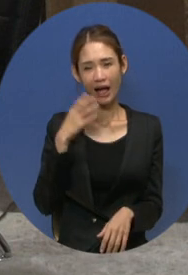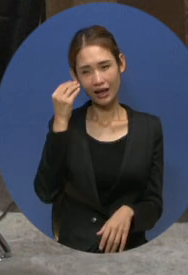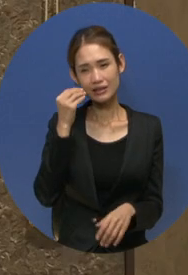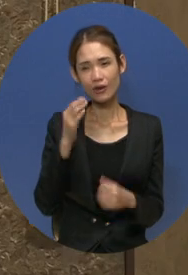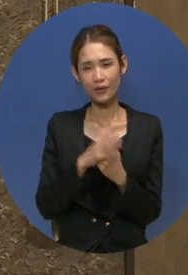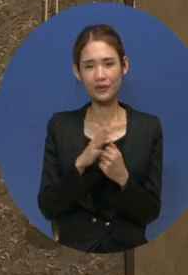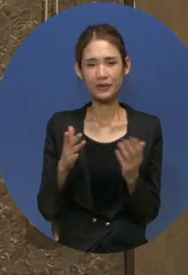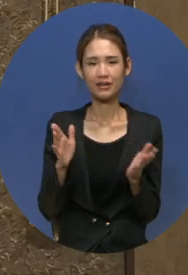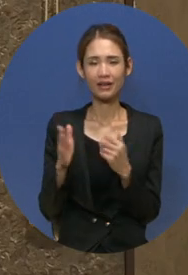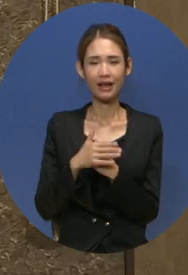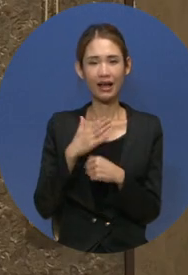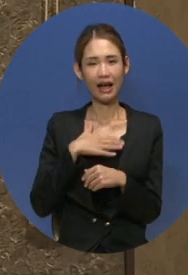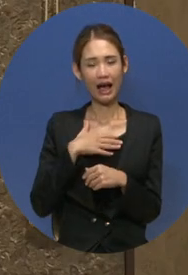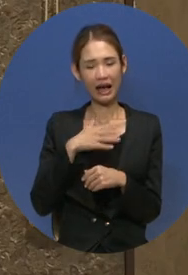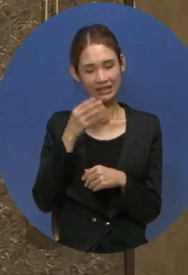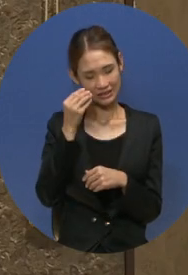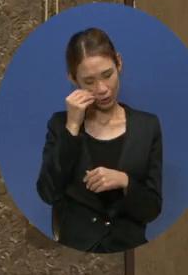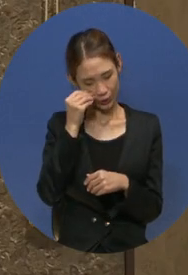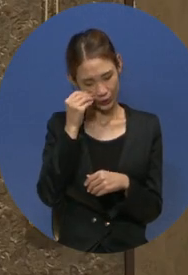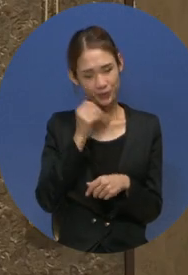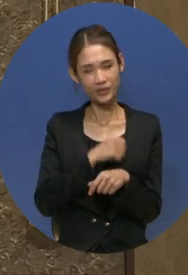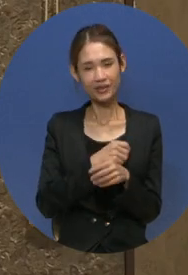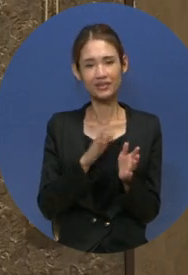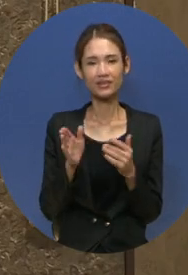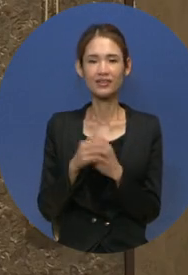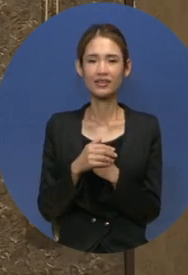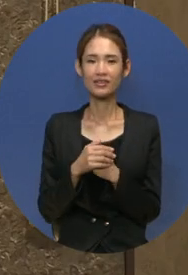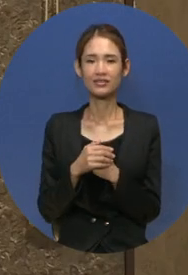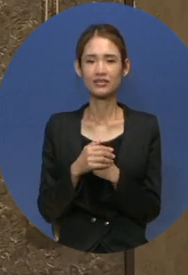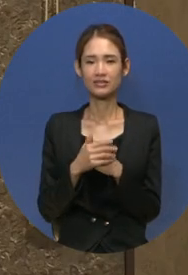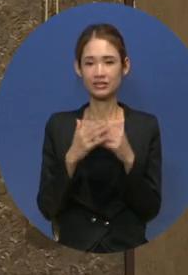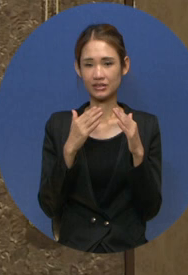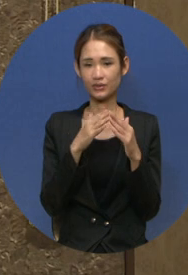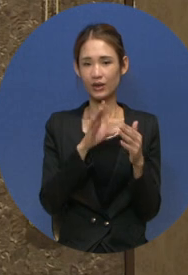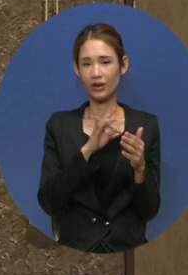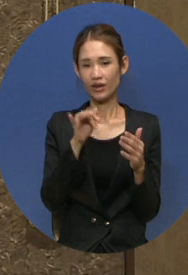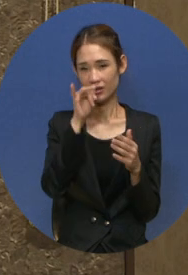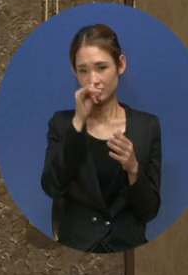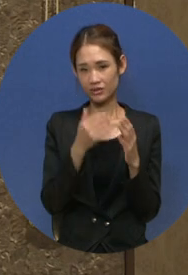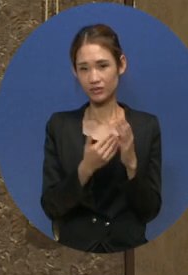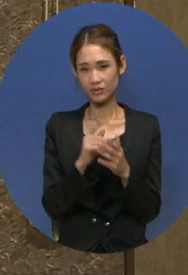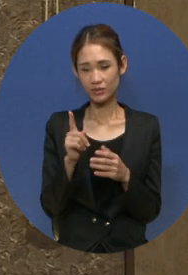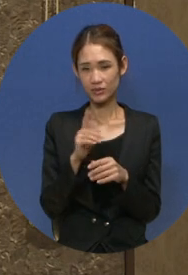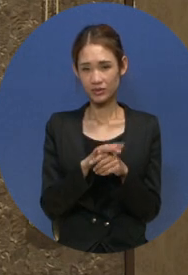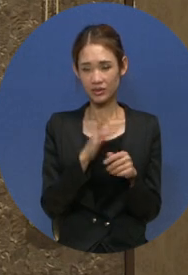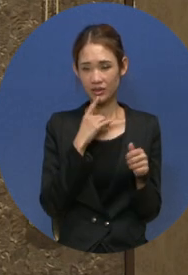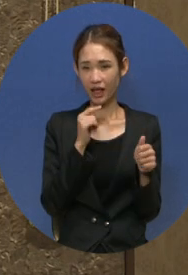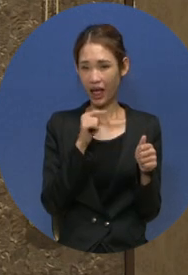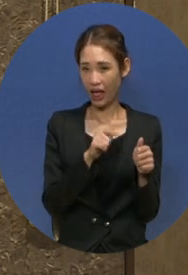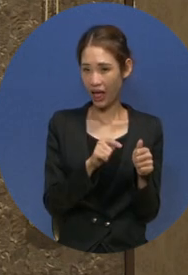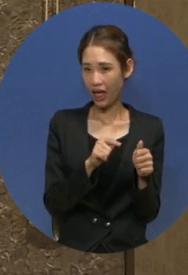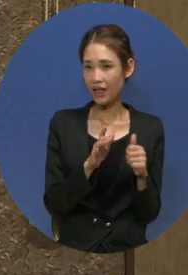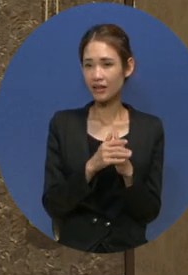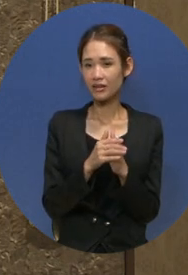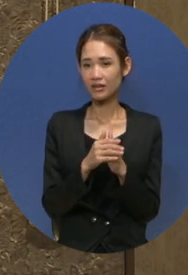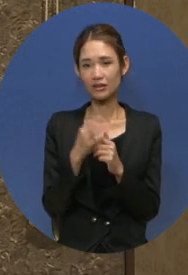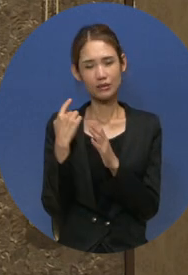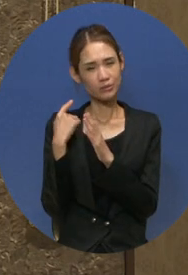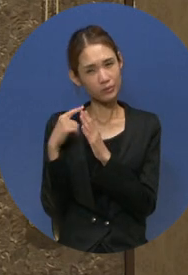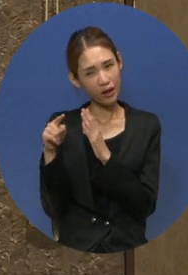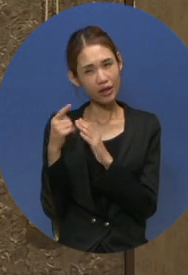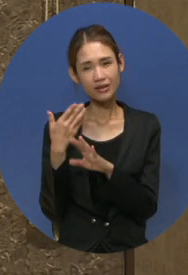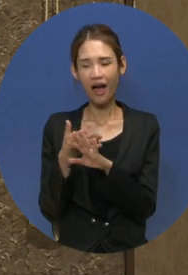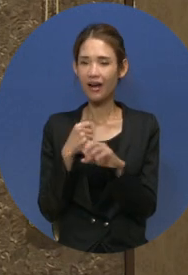그분들도 똑같아요. 알아듣는 척해요. 그러니까요. 예. 그래서 집에서도 그런 일이 일어나거든요. 네. 부모가 뭔가 이렇게 지시를 하는데 그 못